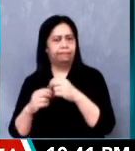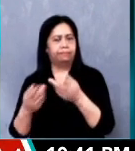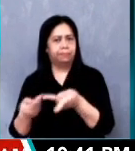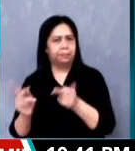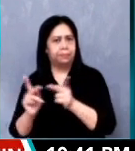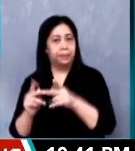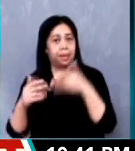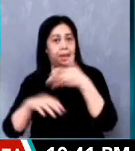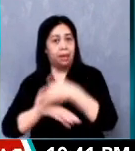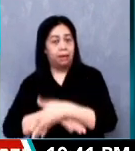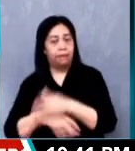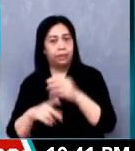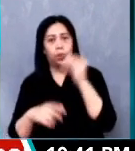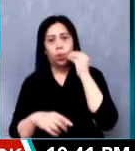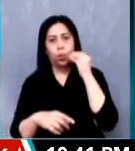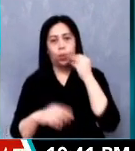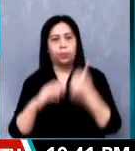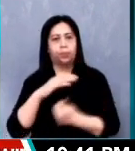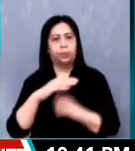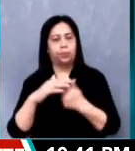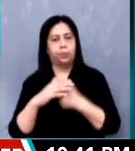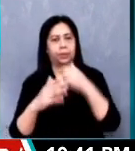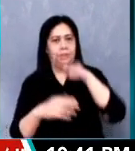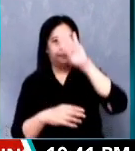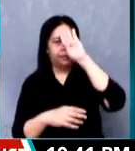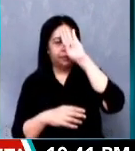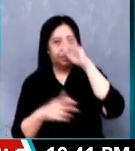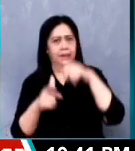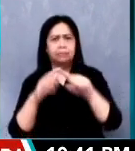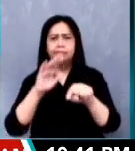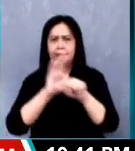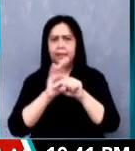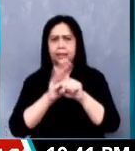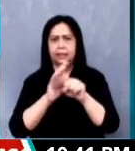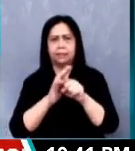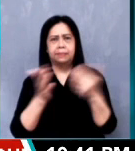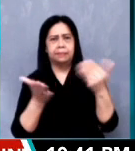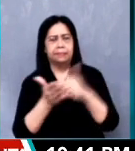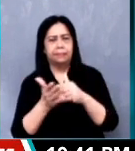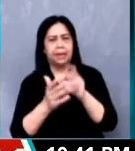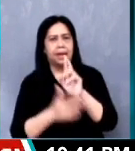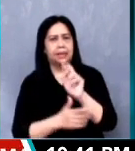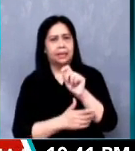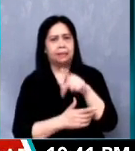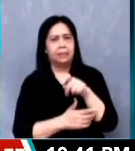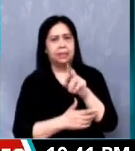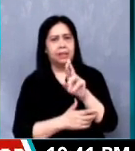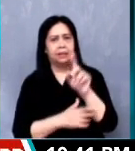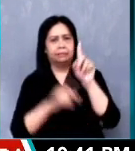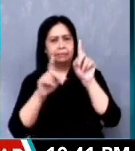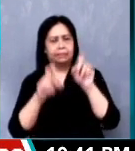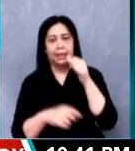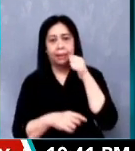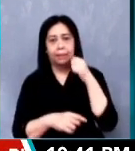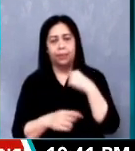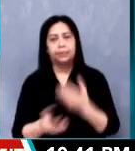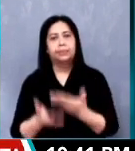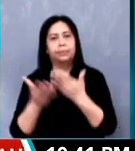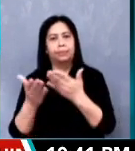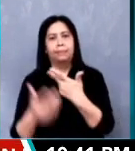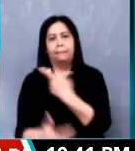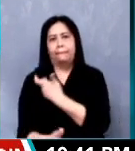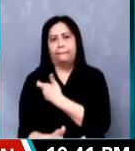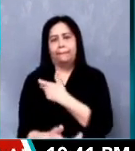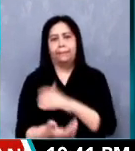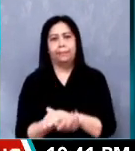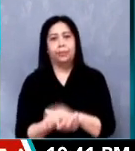nag-home quarantine siya sa Cavite at nag-negatibo naman sa repeat RT-PCR test kahapon. Inendorso na siyang magpabakuna. Naka-home quarantine